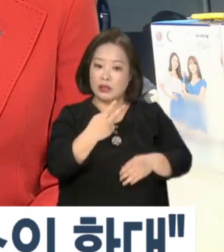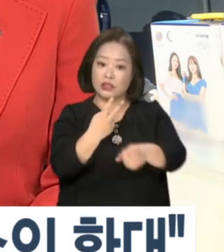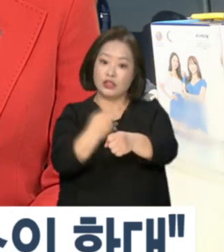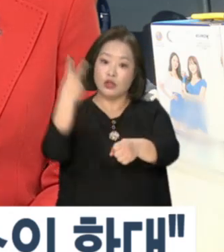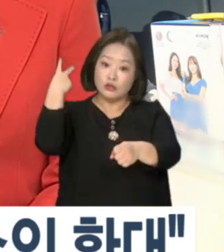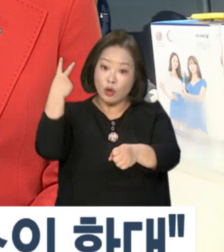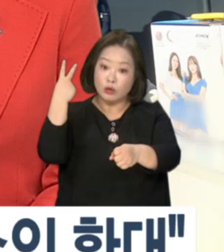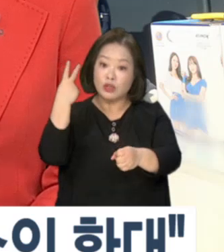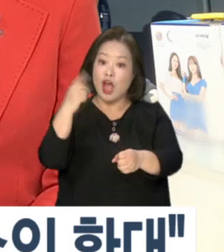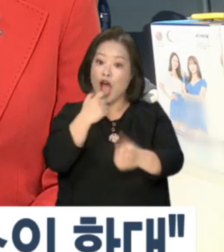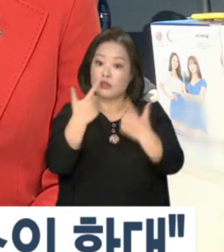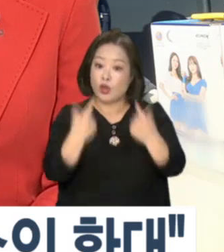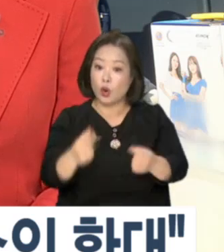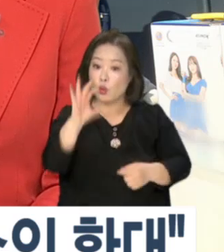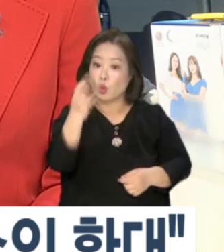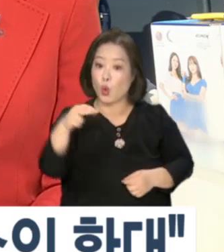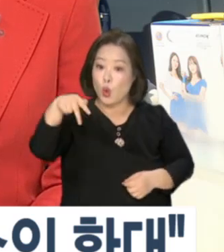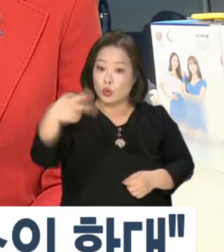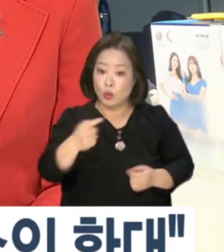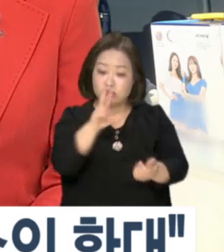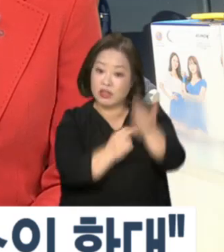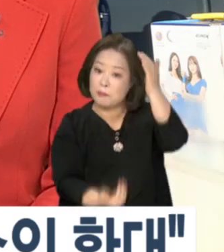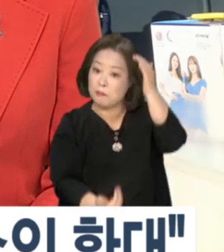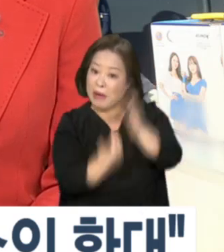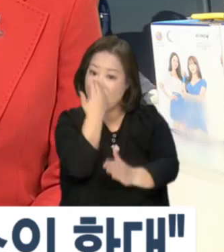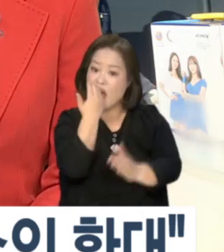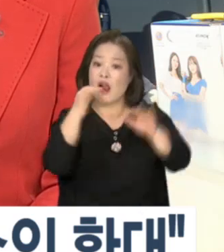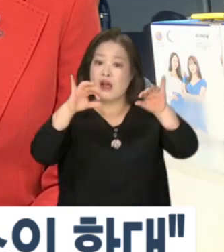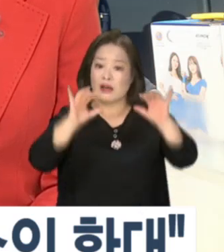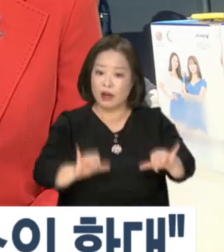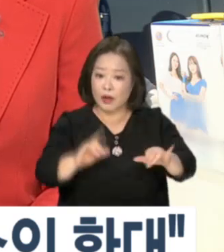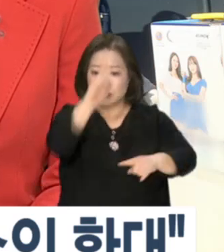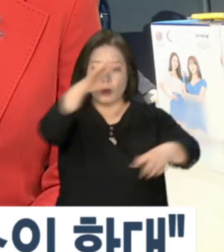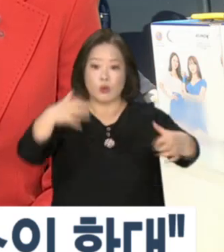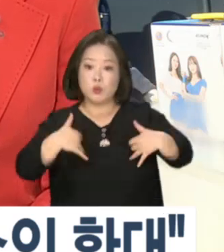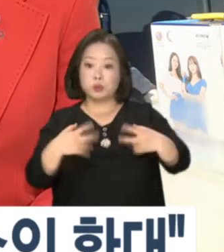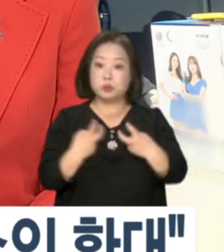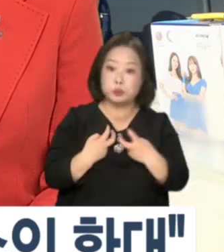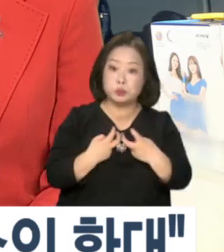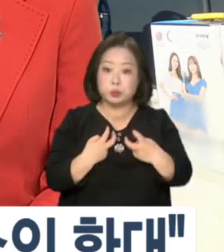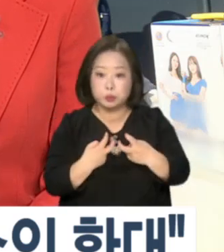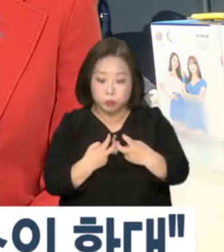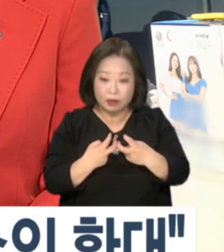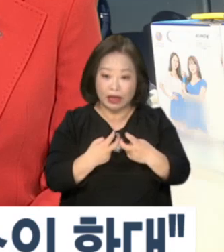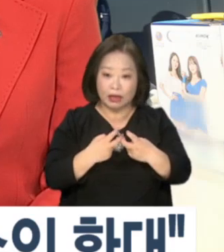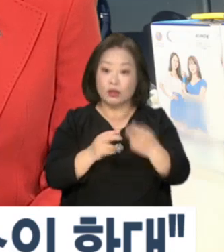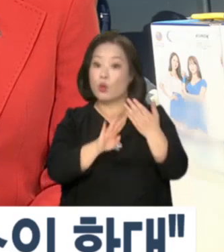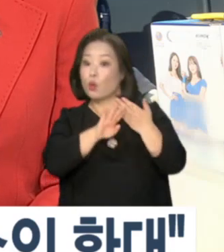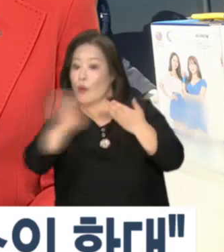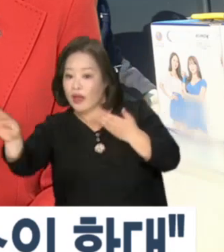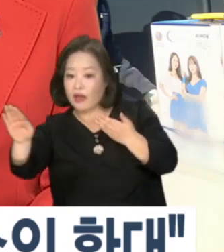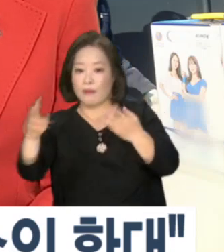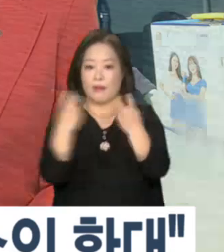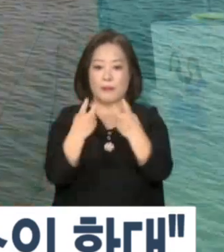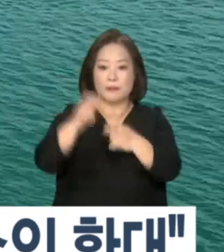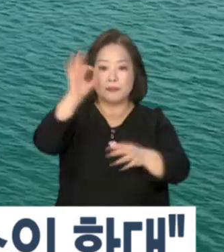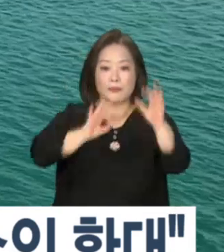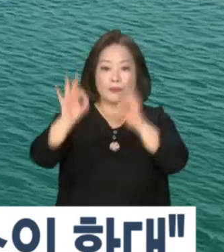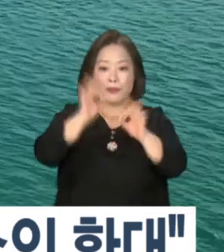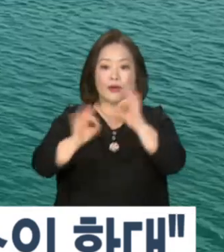아니냐는 우려가 나오는데요. 정부가 요소 물량 확대를 위한 방안 마련에 나섰습니다. 보도에 문용빈 기자입니다.